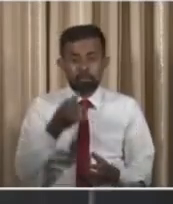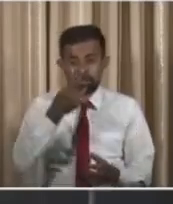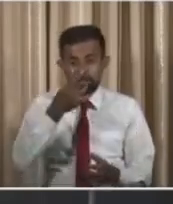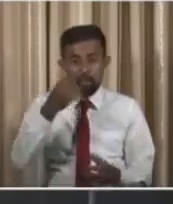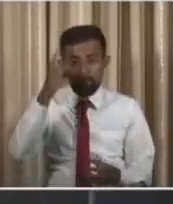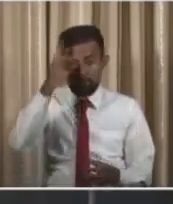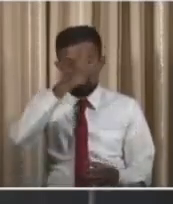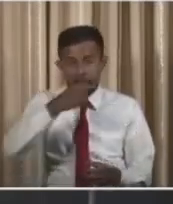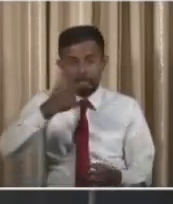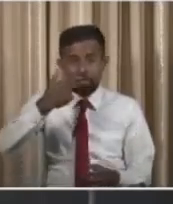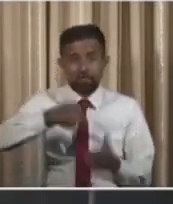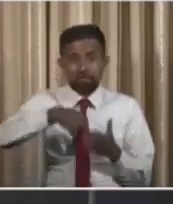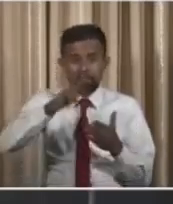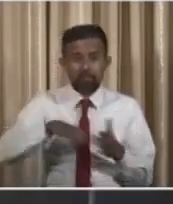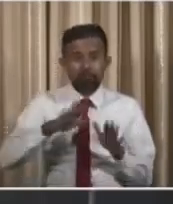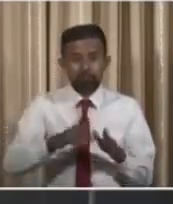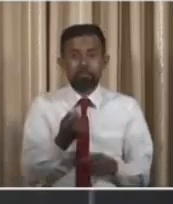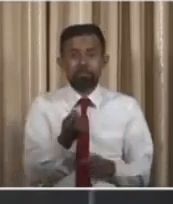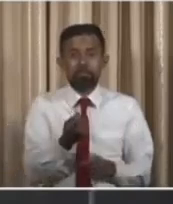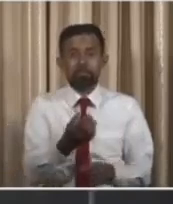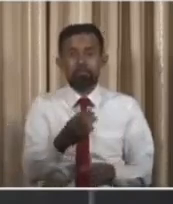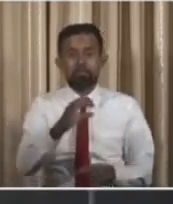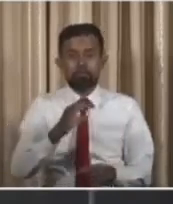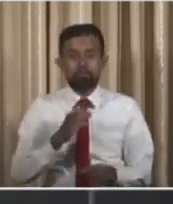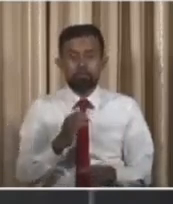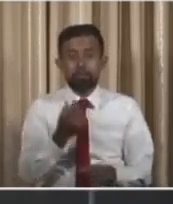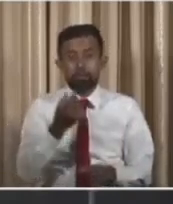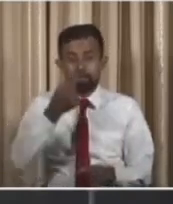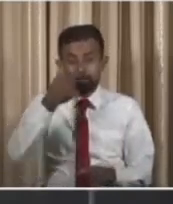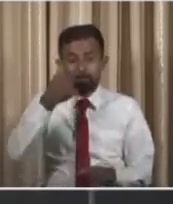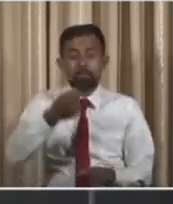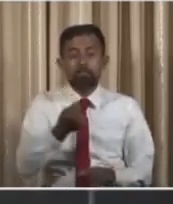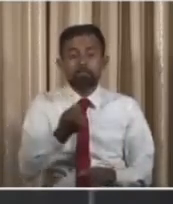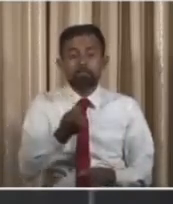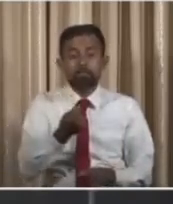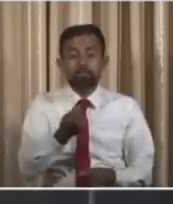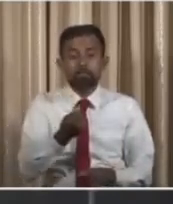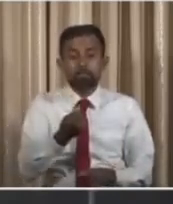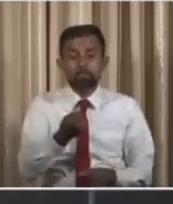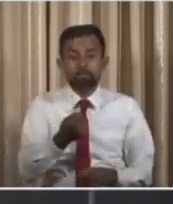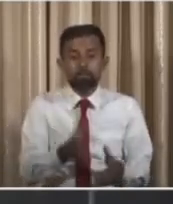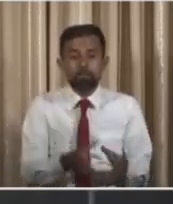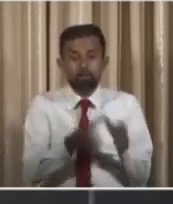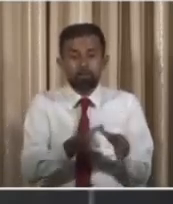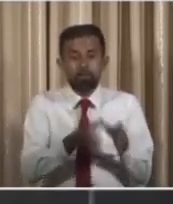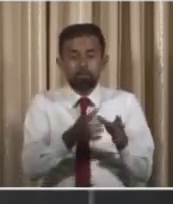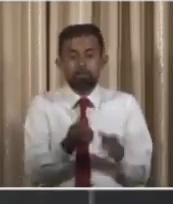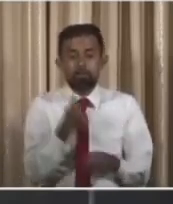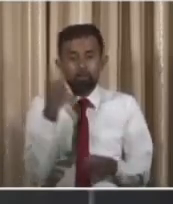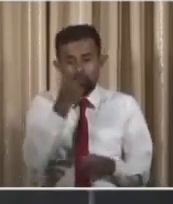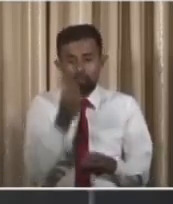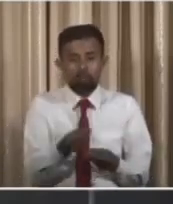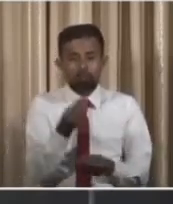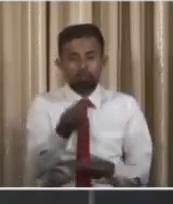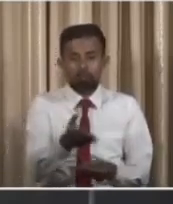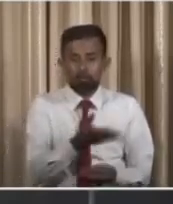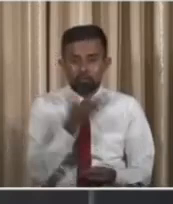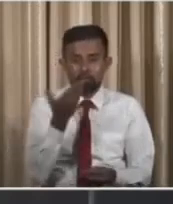විතරයි සල්ලි ඕනේ. තීන්ත ටික ගේන්න කොච්චර යනවද කියලා කියන්න. කැටයක් එකතු කරලා හරි සල්ලි ටික හොයලා දෙන්න පුළුවා.